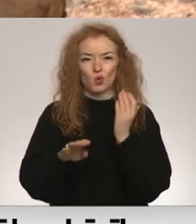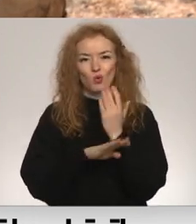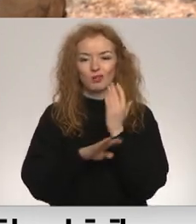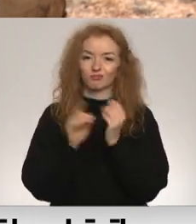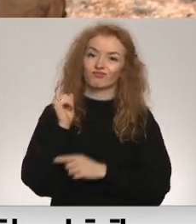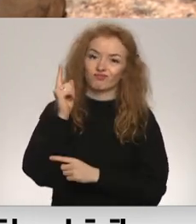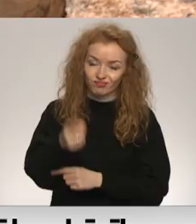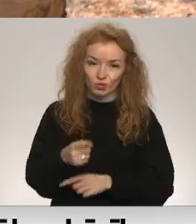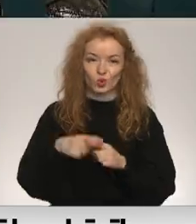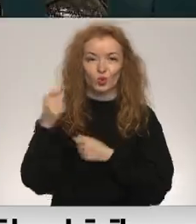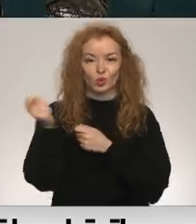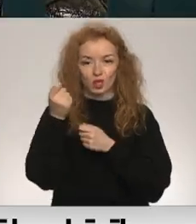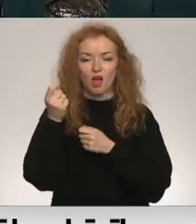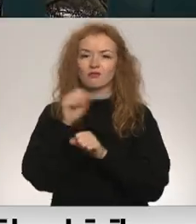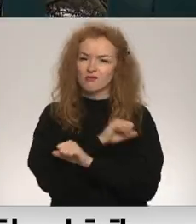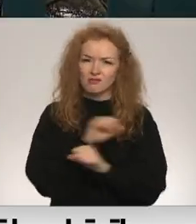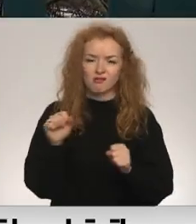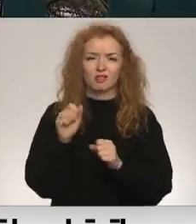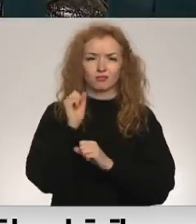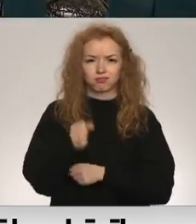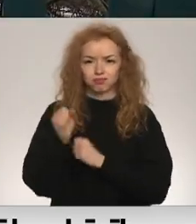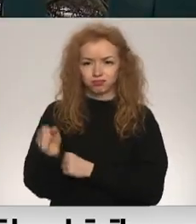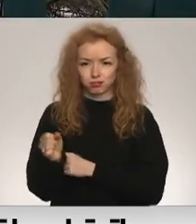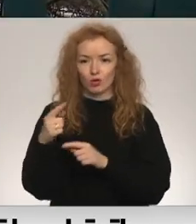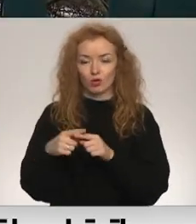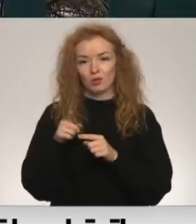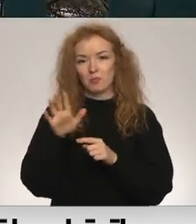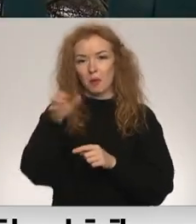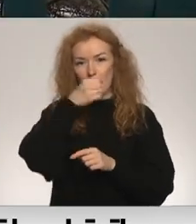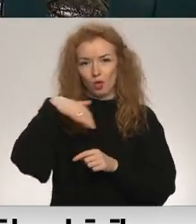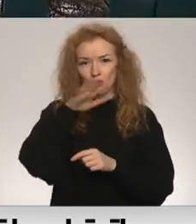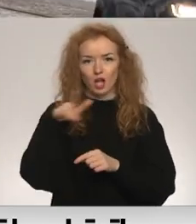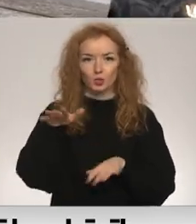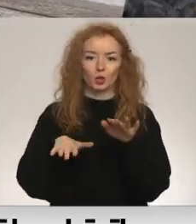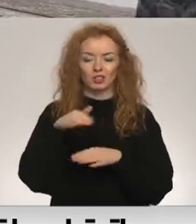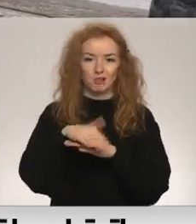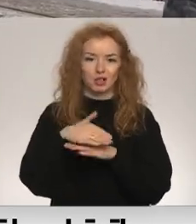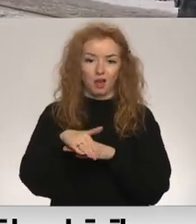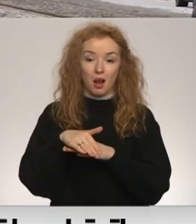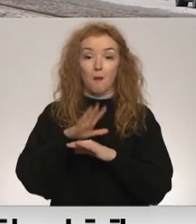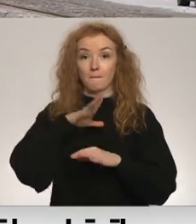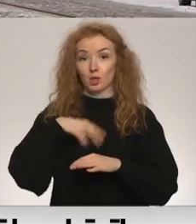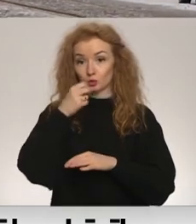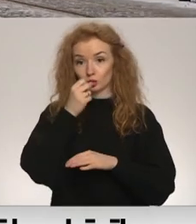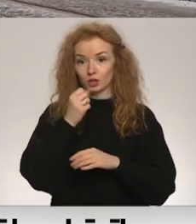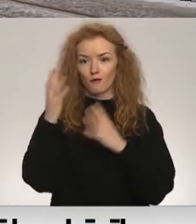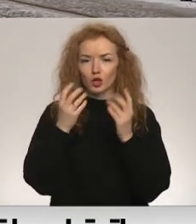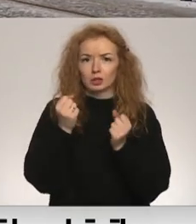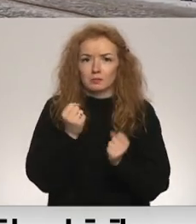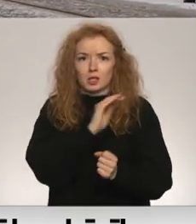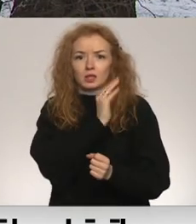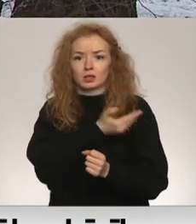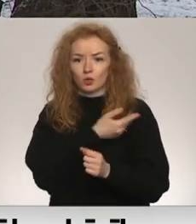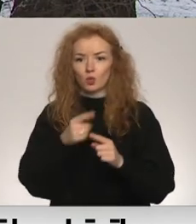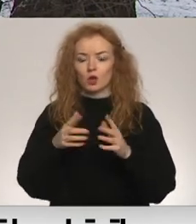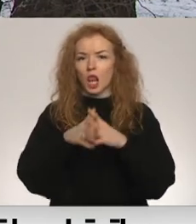veidā, ko ugunsdzēsēji gan ātri likvidēja, kā piemēram šo koku pie bērnu dārza Purvciem ielā. Ap pusdienlaiku vējš pieņēmās spēkā un attiecīgi